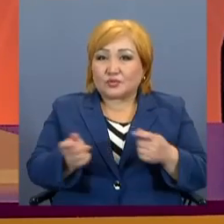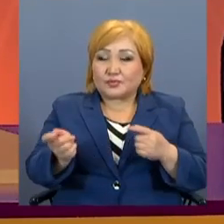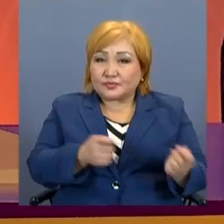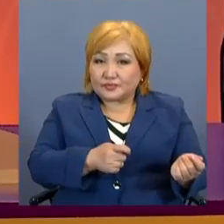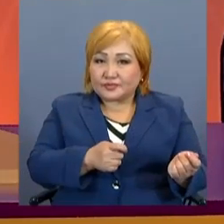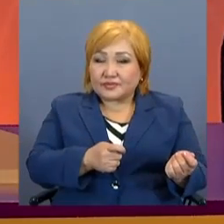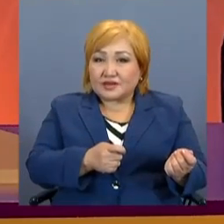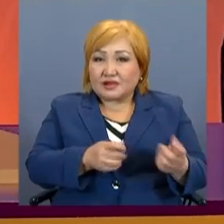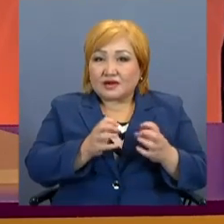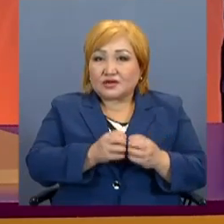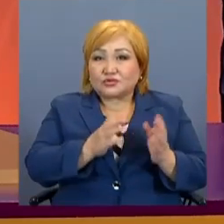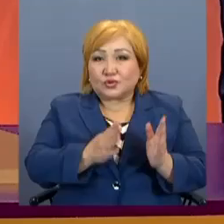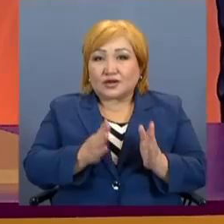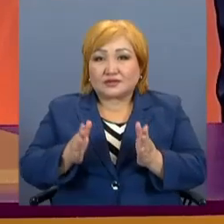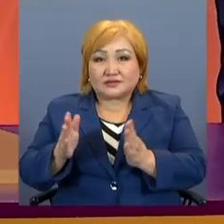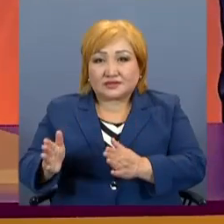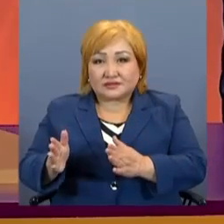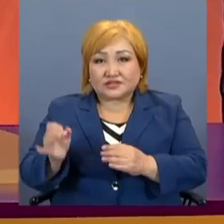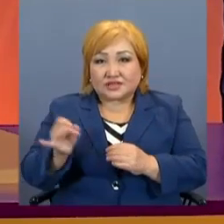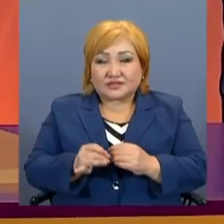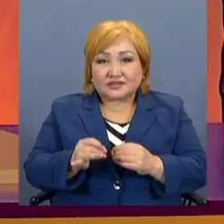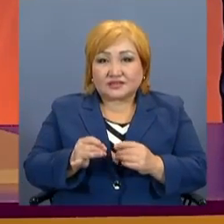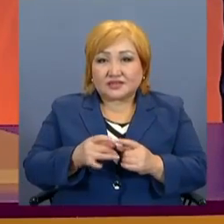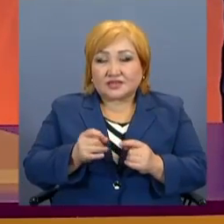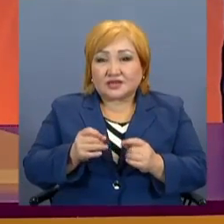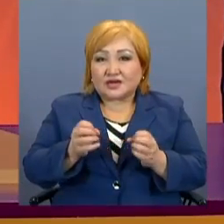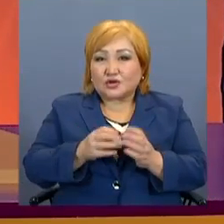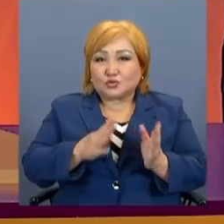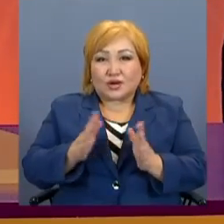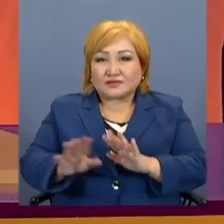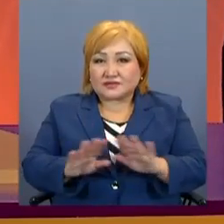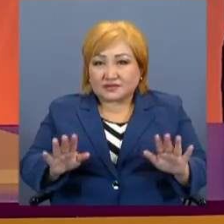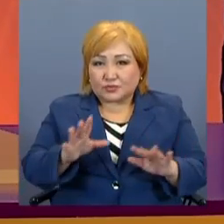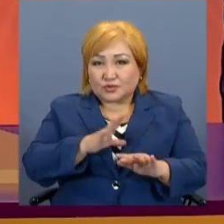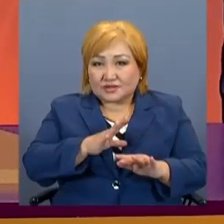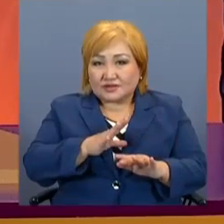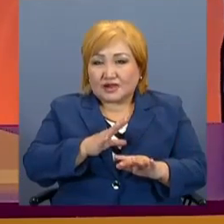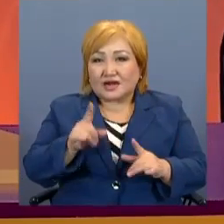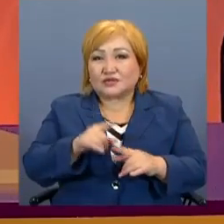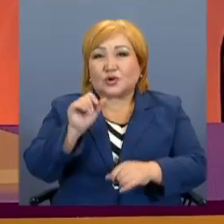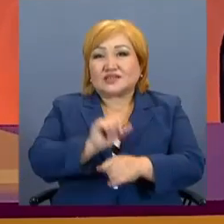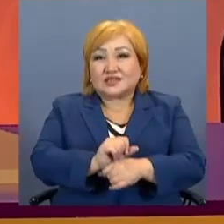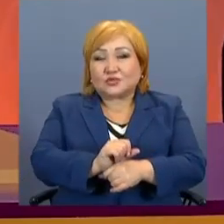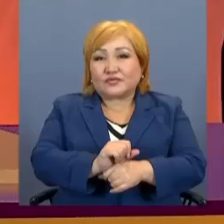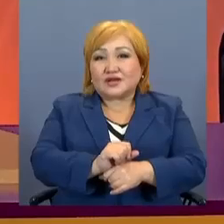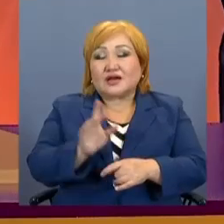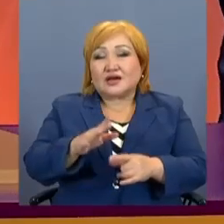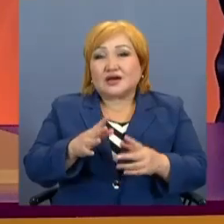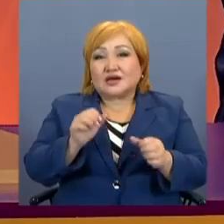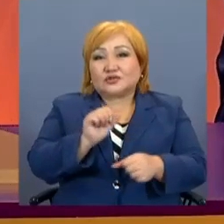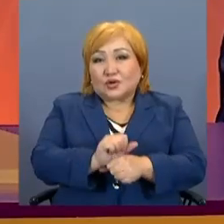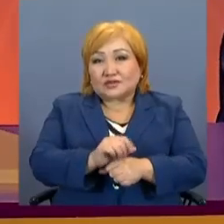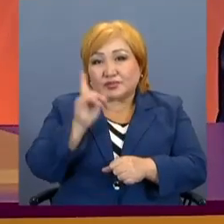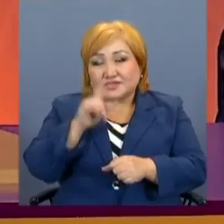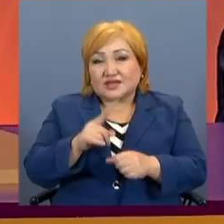тасымалдау тұрақты және тұрақсыз болып бөлінеді. Енді тұрақтылар енді өздеріңіз білесіз, автовазалдан автовазалға, бір